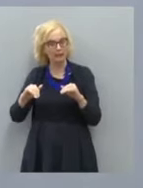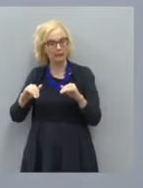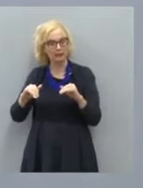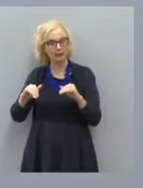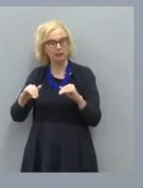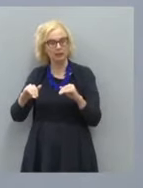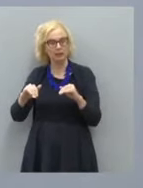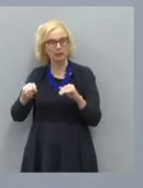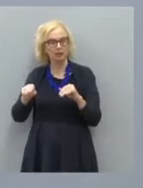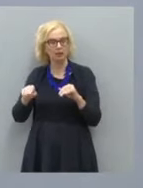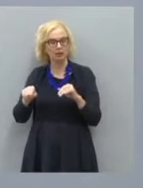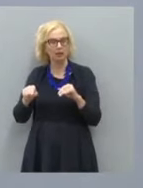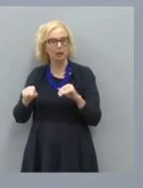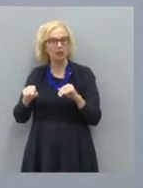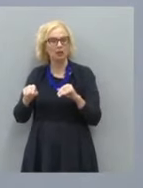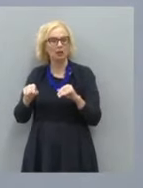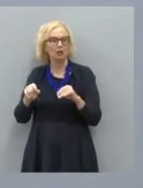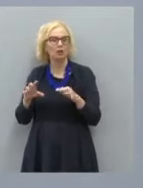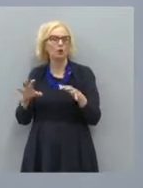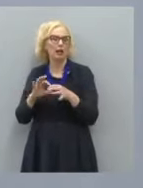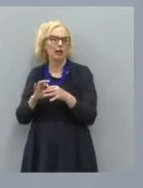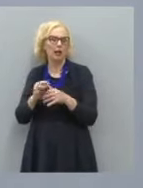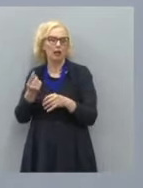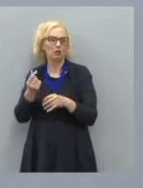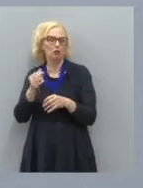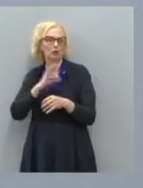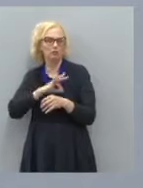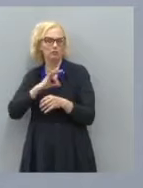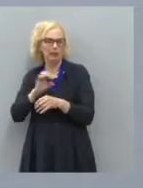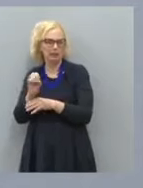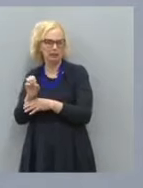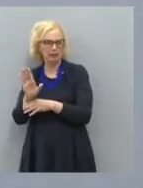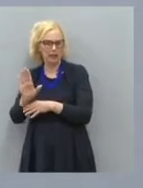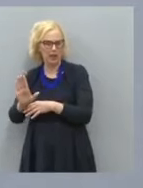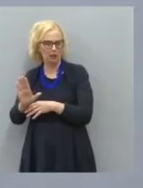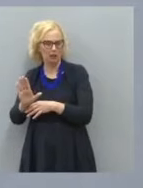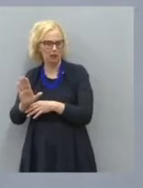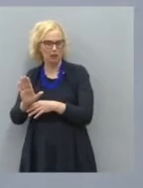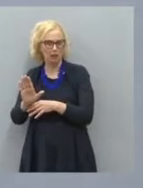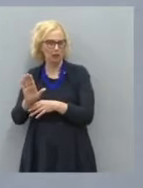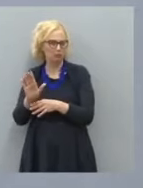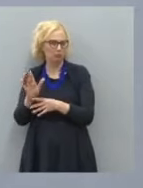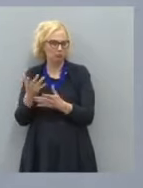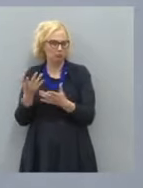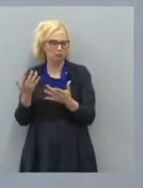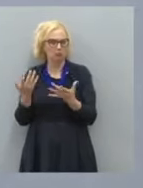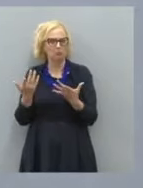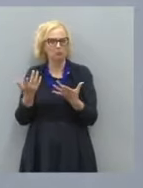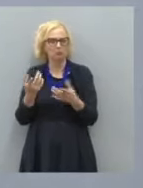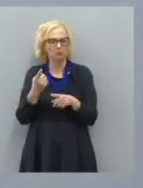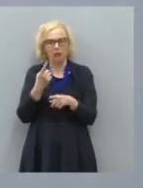per quanto riguarda gli stipendi degli insegnanti che devono essere comunque